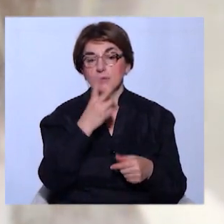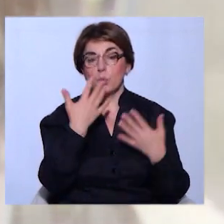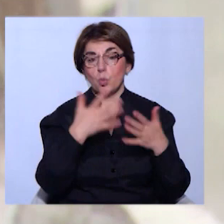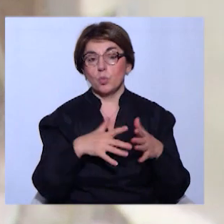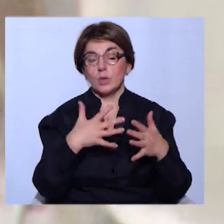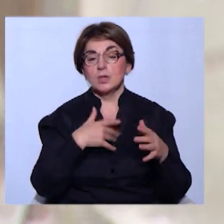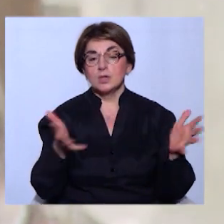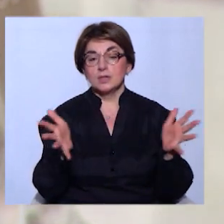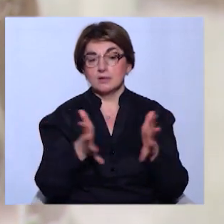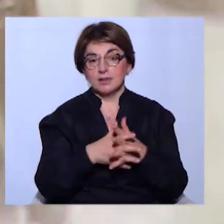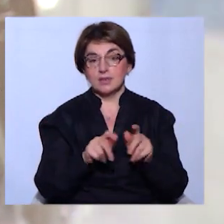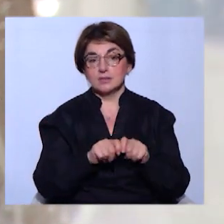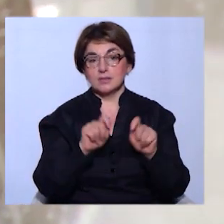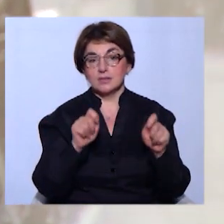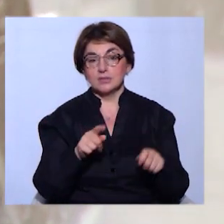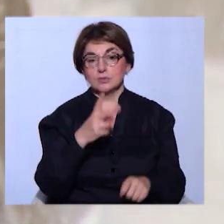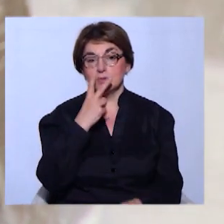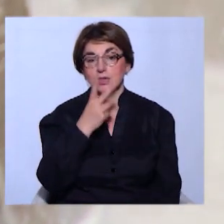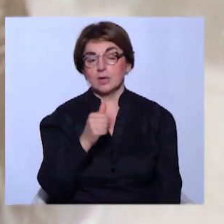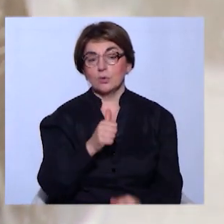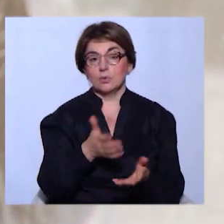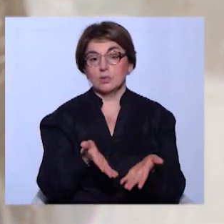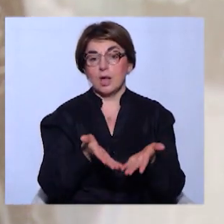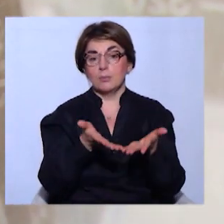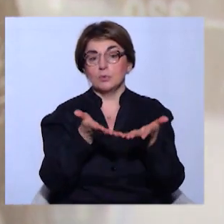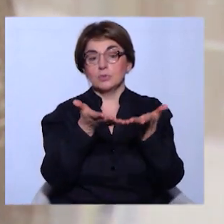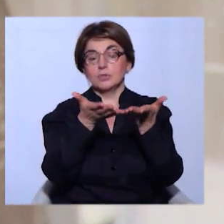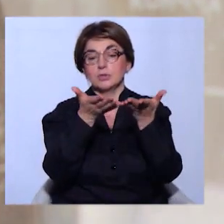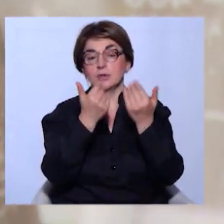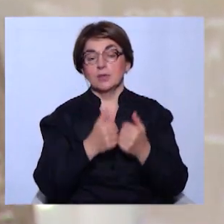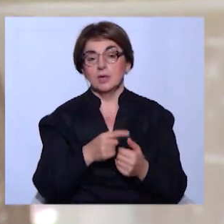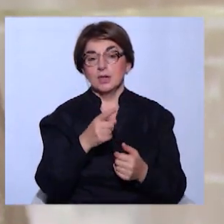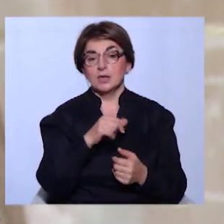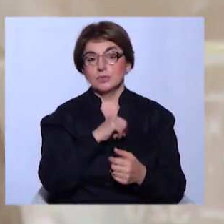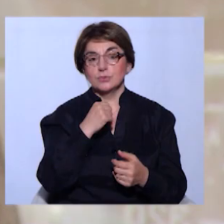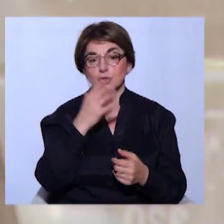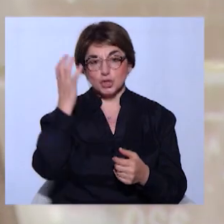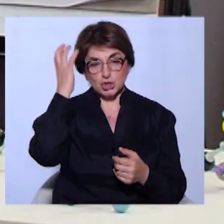და თქვენ ხედავთ, როგორ ამოდის ეს მასა, ნახშირის მასა.